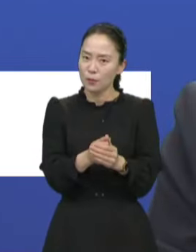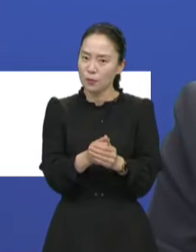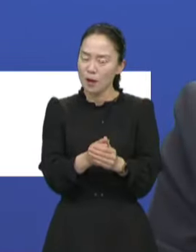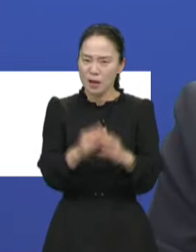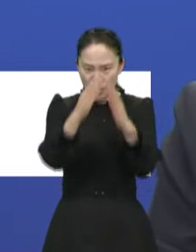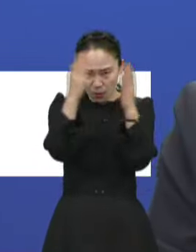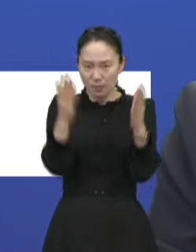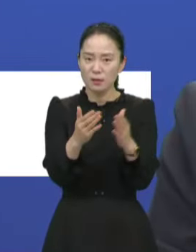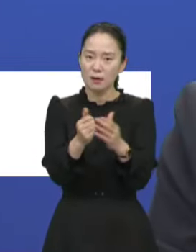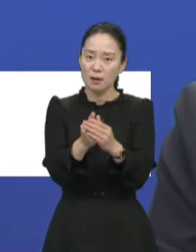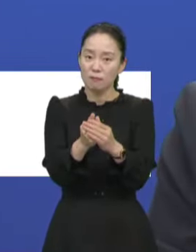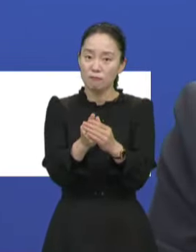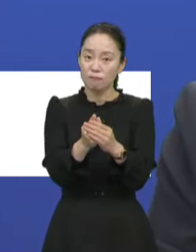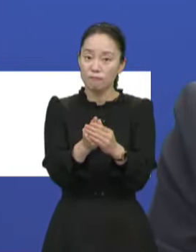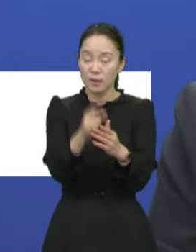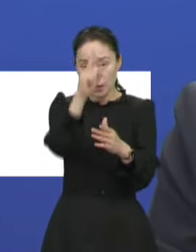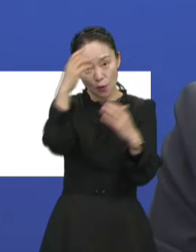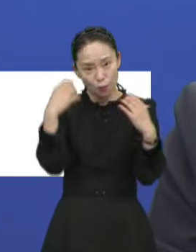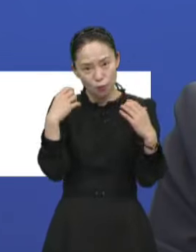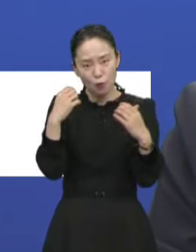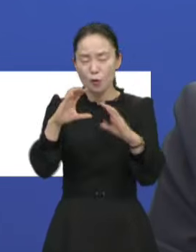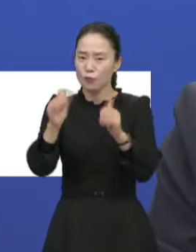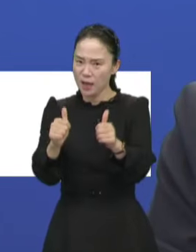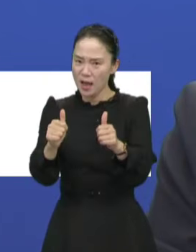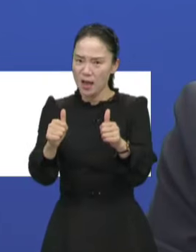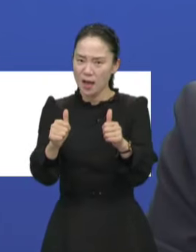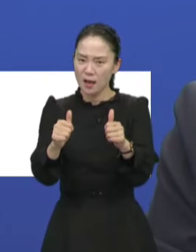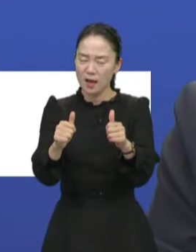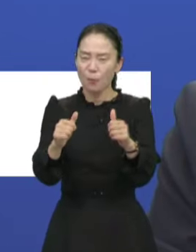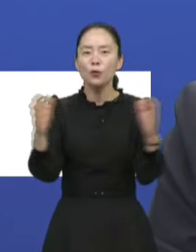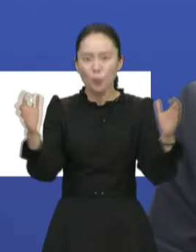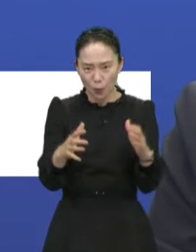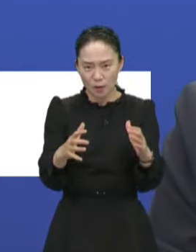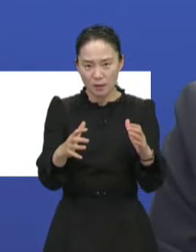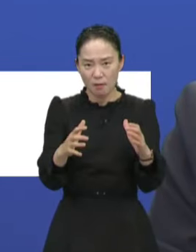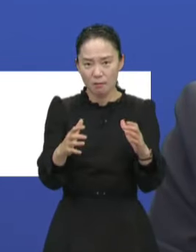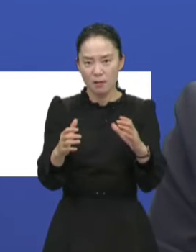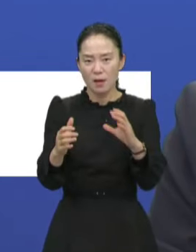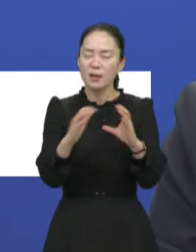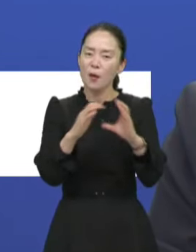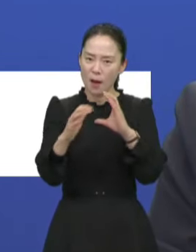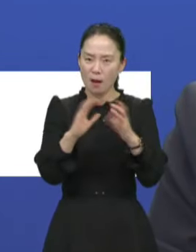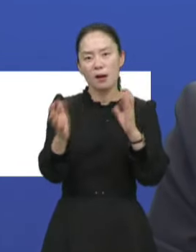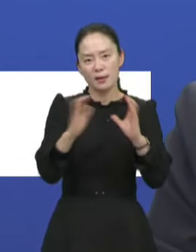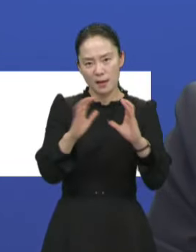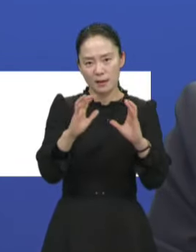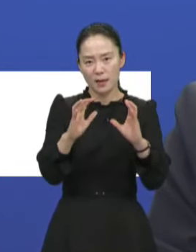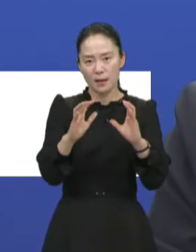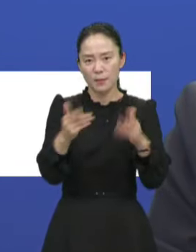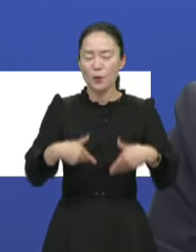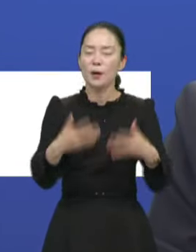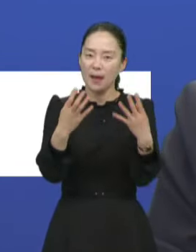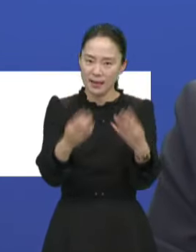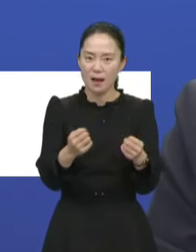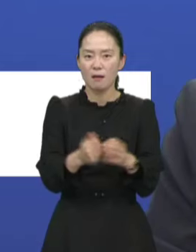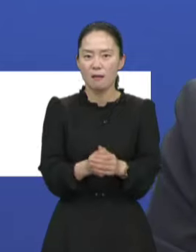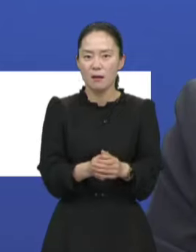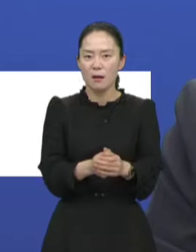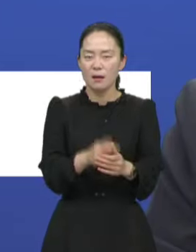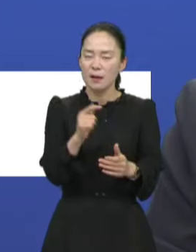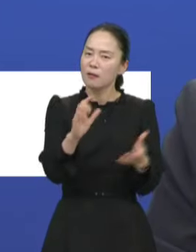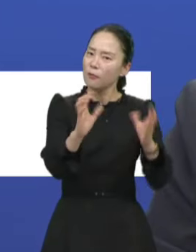그리고 전체이 정부 국회 다 모여서 이야기해야 되는 부분들이 정말로 많습니다 근데 그런 부분들이